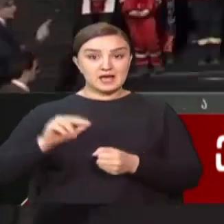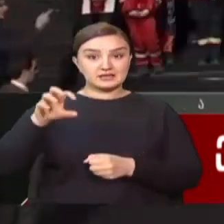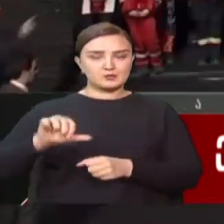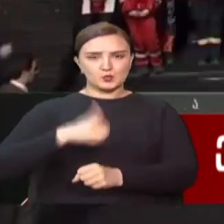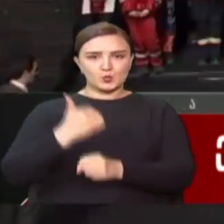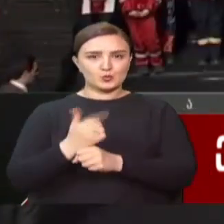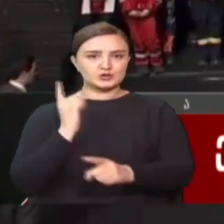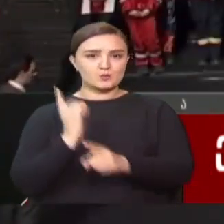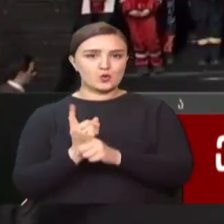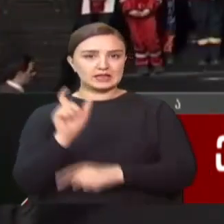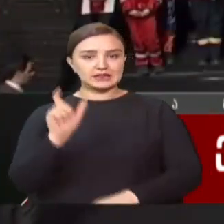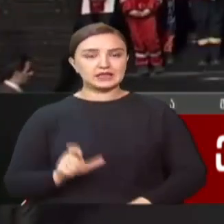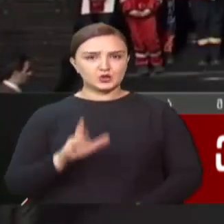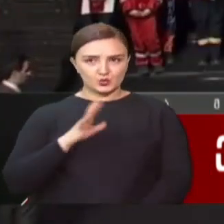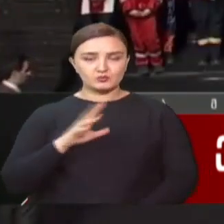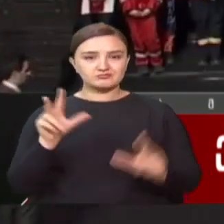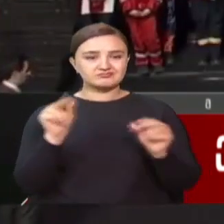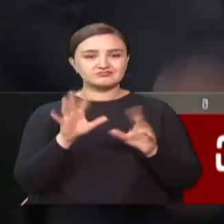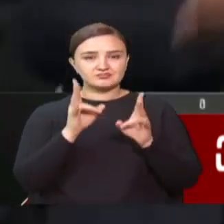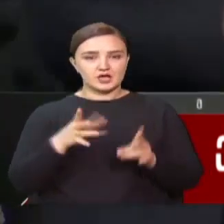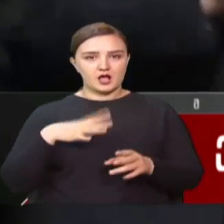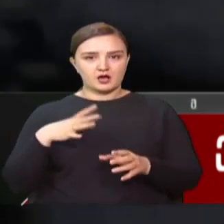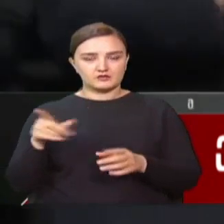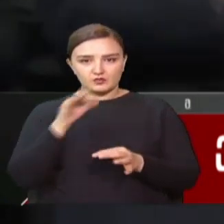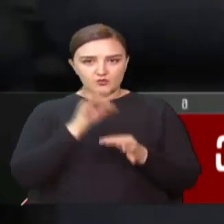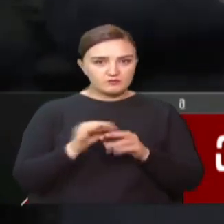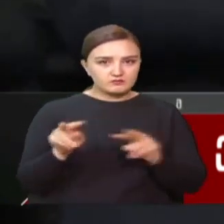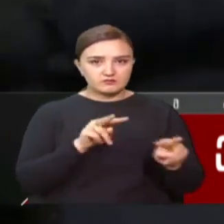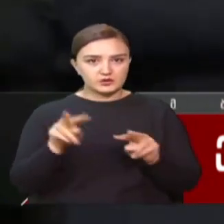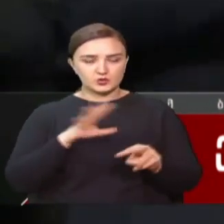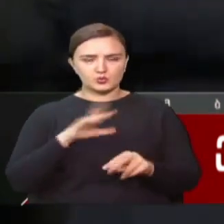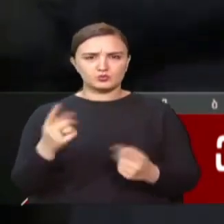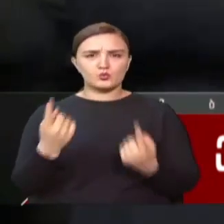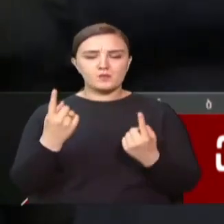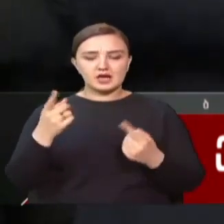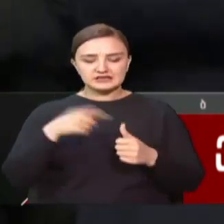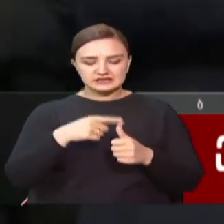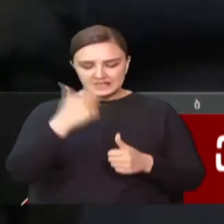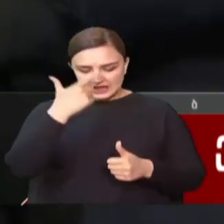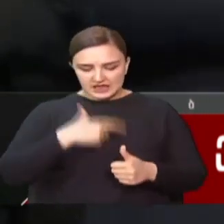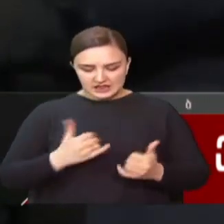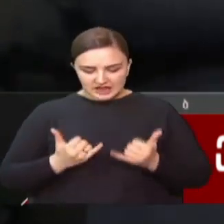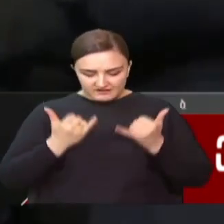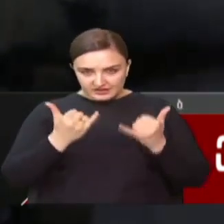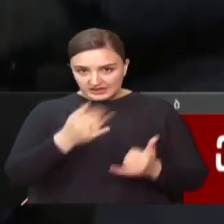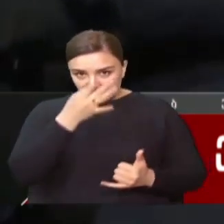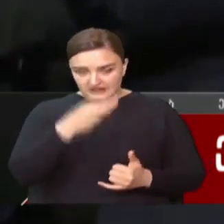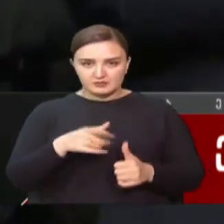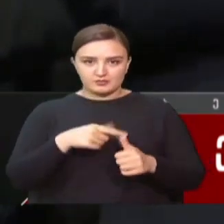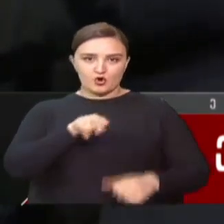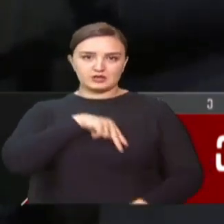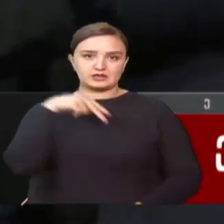proces muatkiles romelic. Sti kizona și cartul mașoleps hamtuane lobda. Umaglesi tavda de bisurteni gadasa.